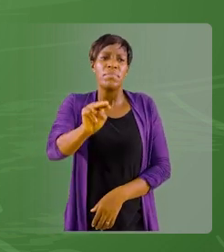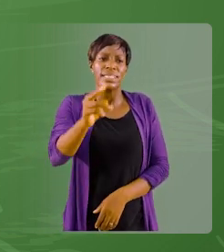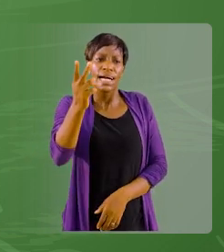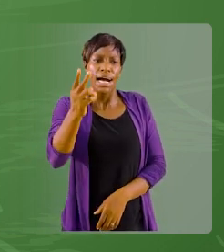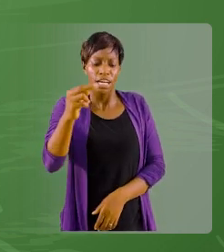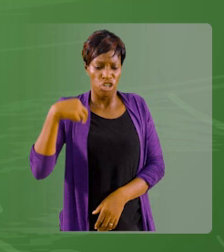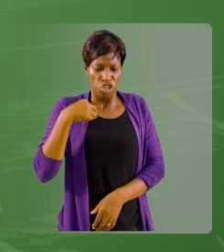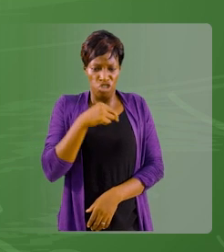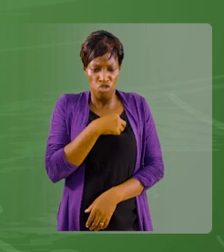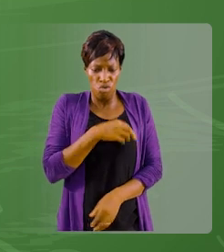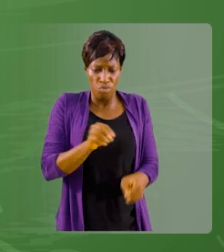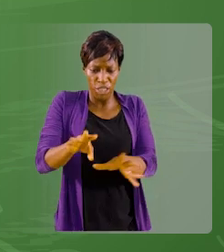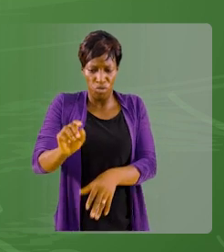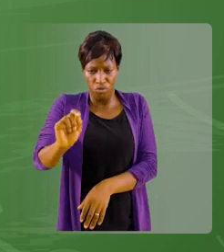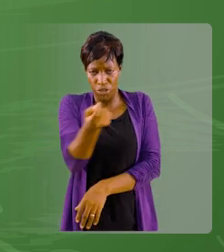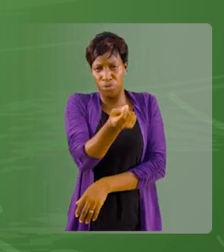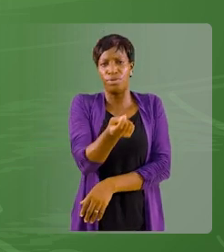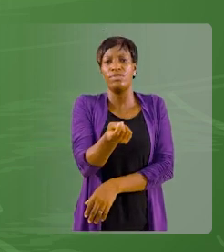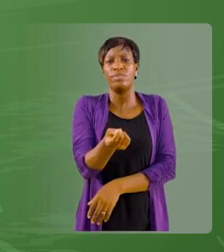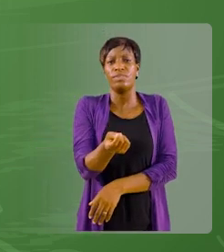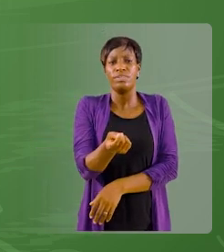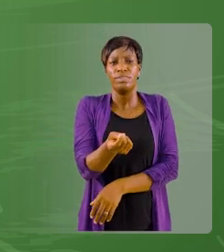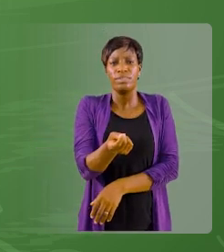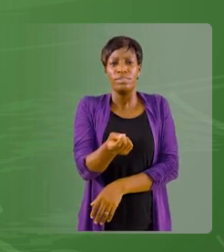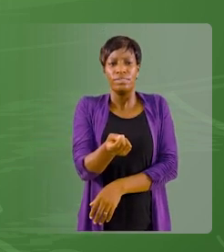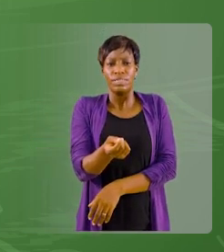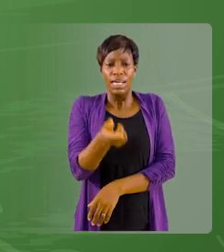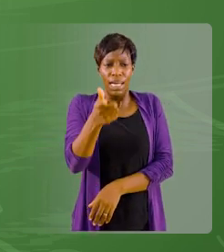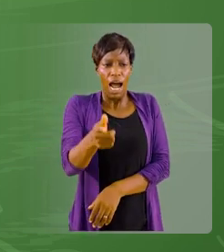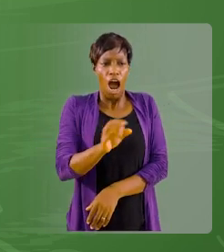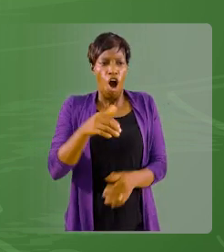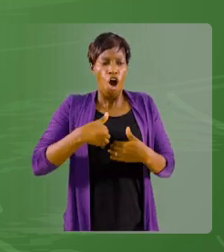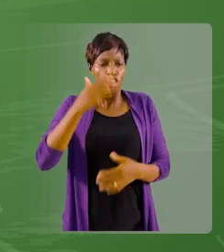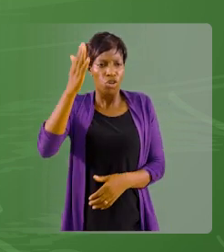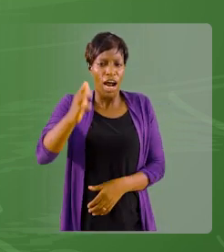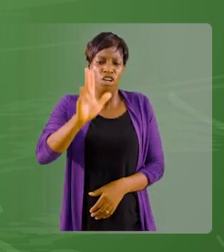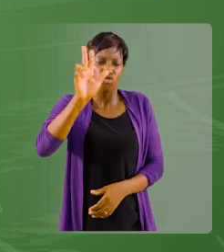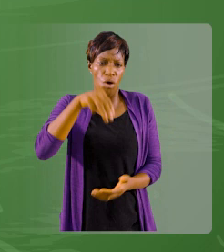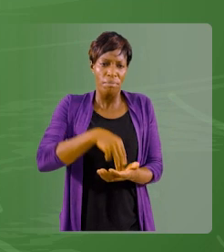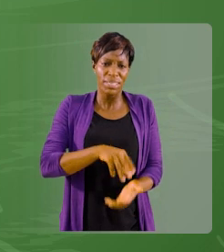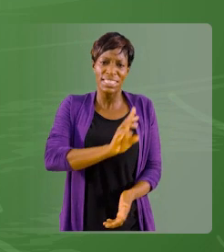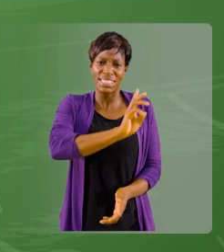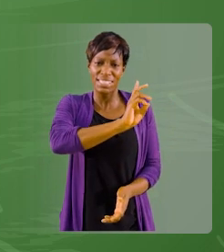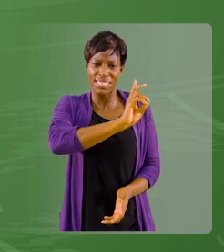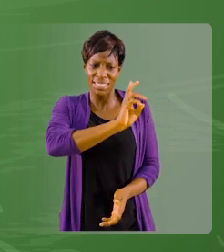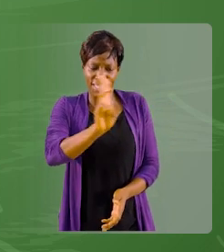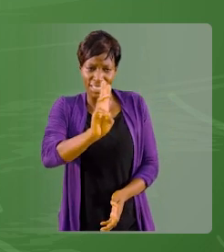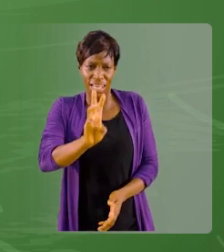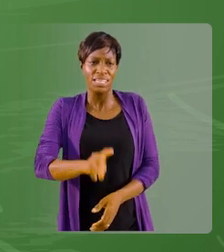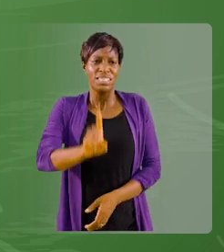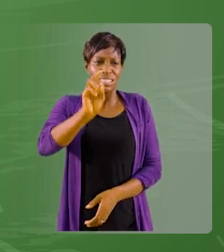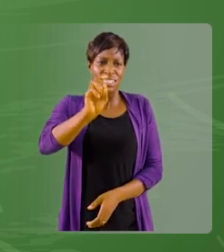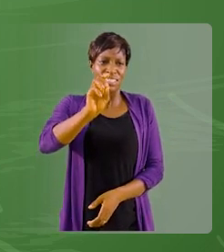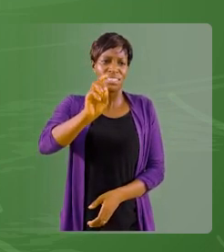une virgule. Donc, on aura 3600 décimètres carrés qui est égal à